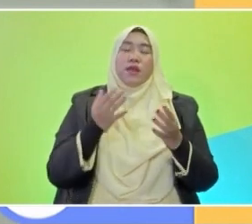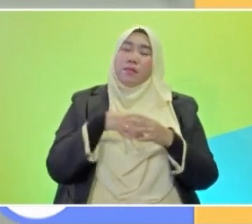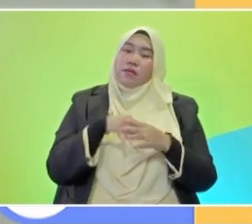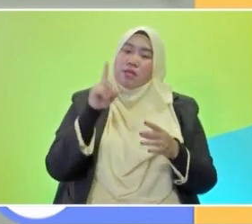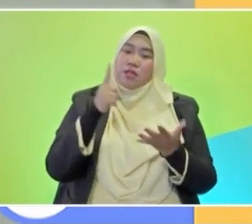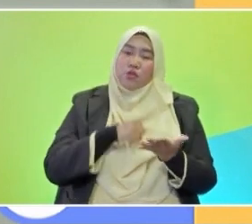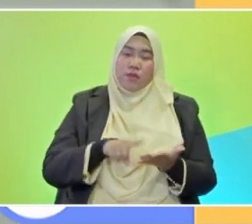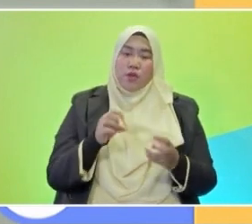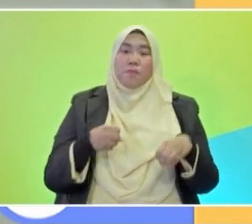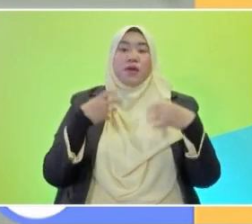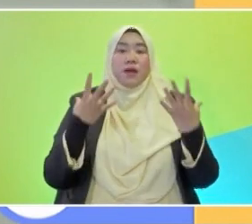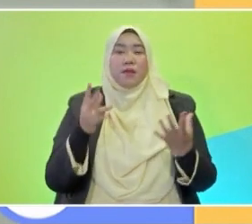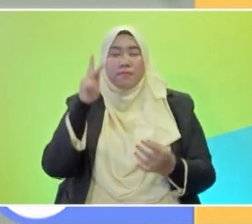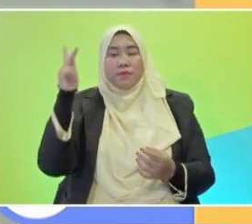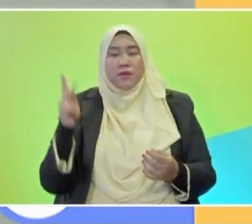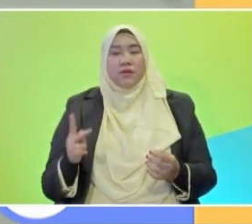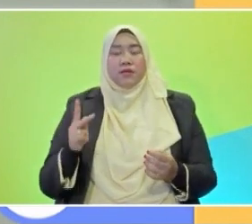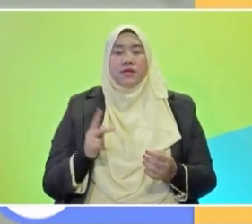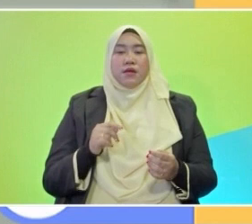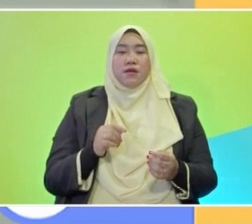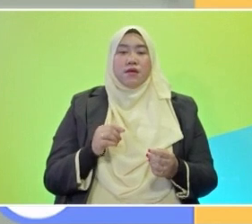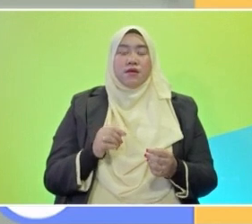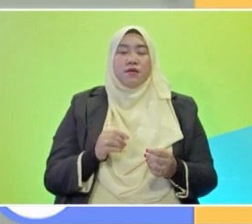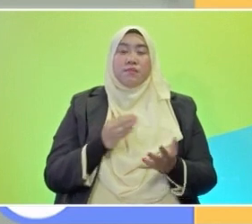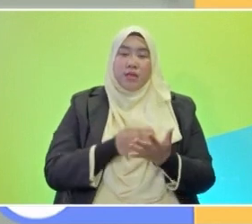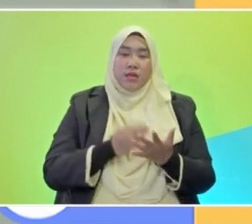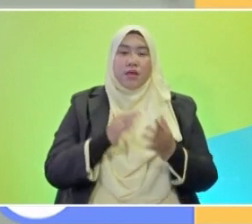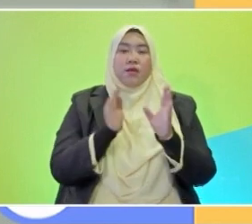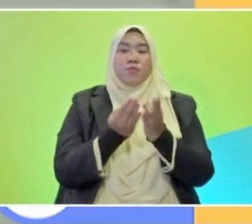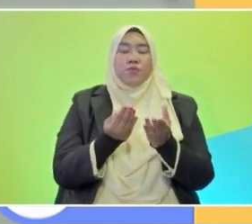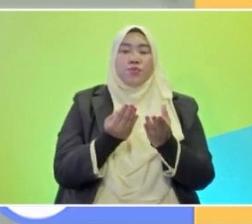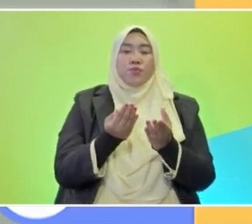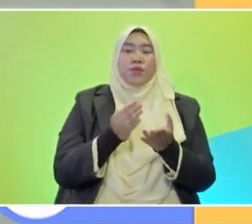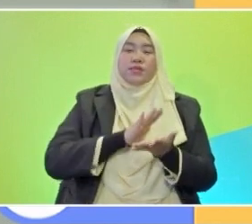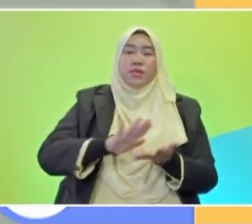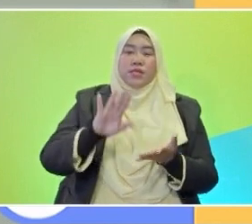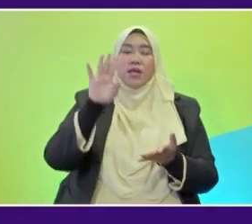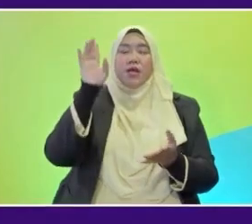berapa kah bilangnya buku yang dicetak dalam masa 1 hari